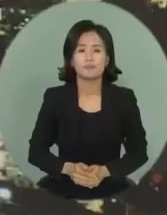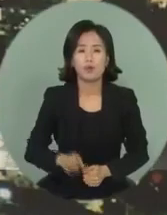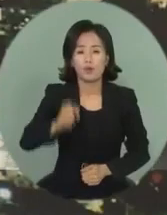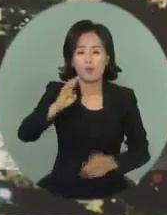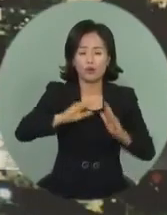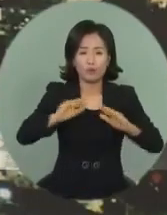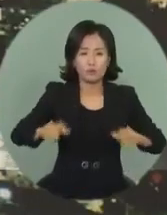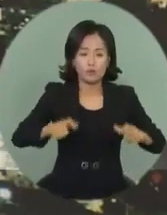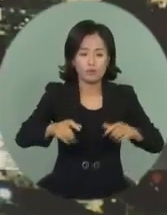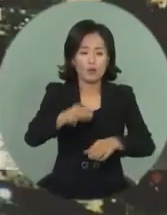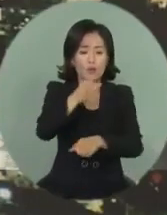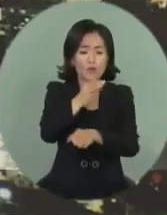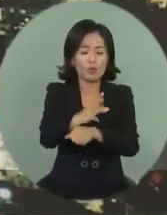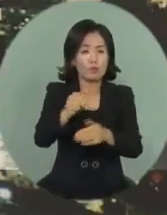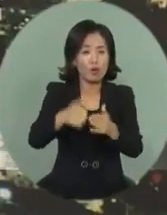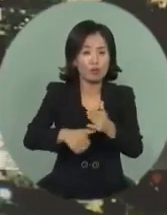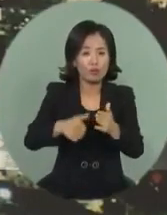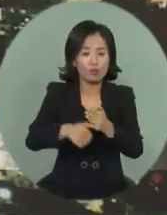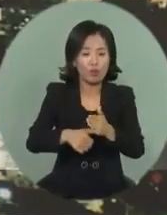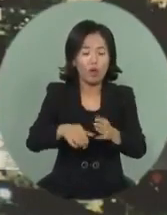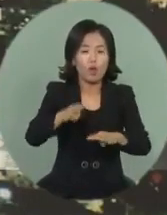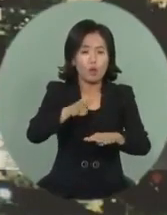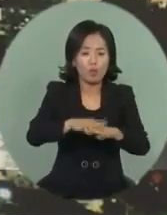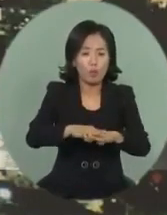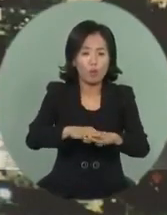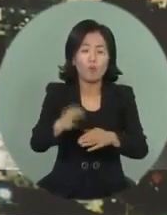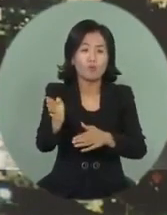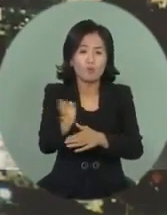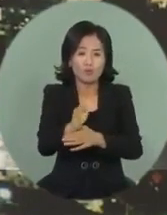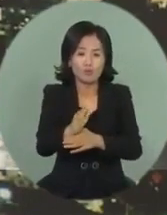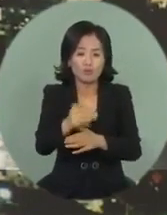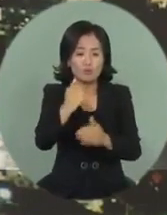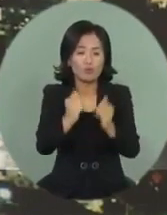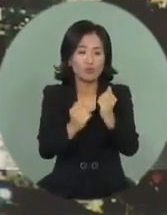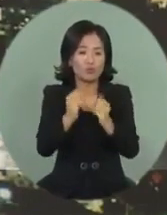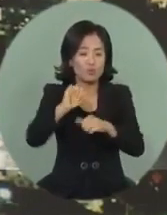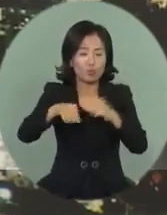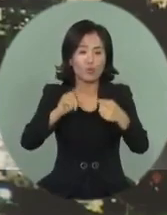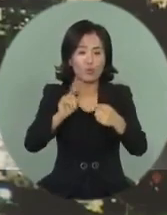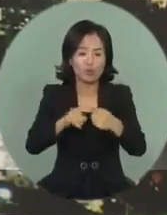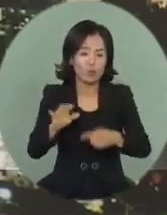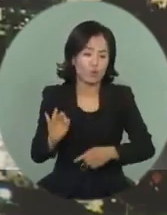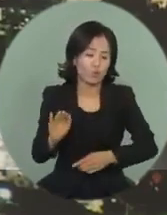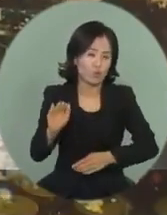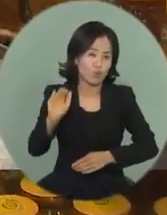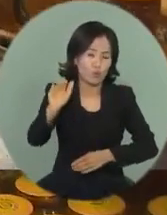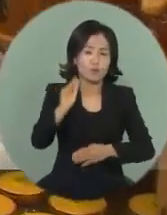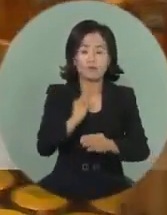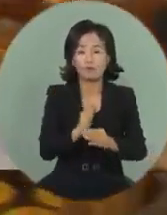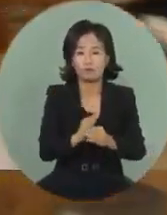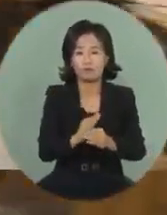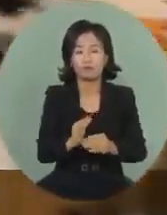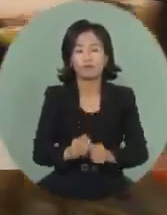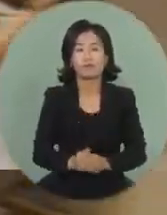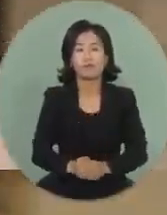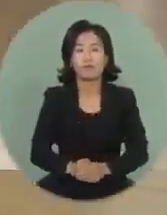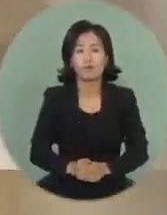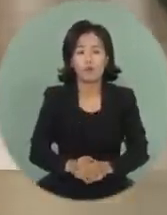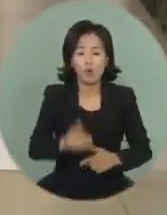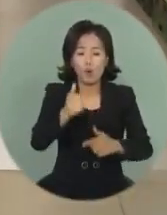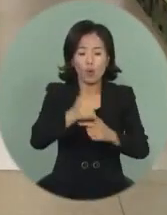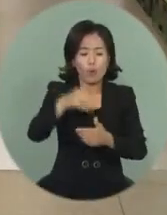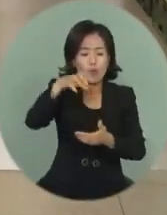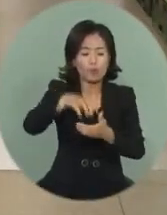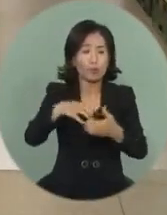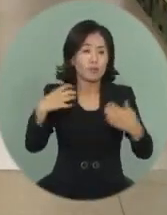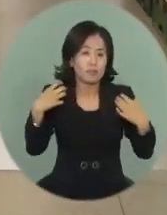광주전남의 소비자 물가가 농수 축산물과 공공요금 오름세에 따라 상승세를 이어가고 있습니다 호남